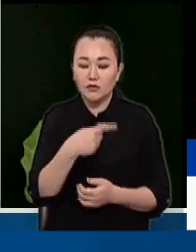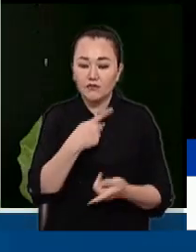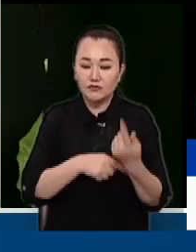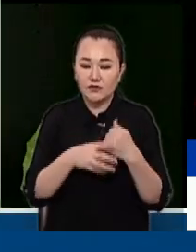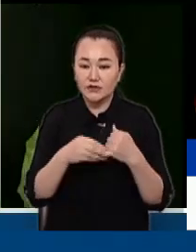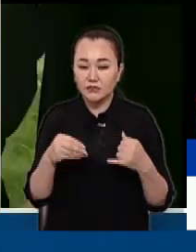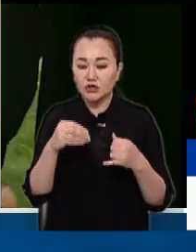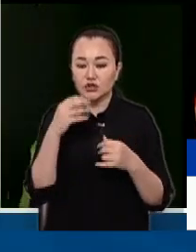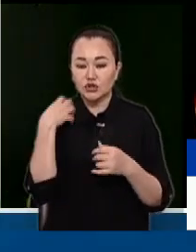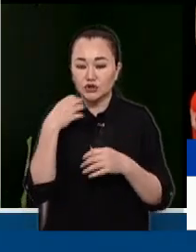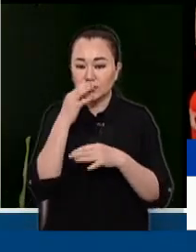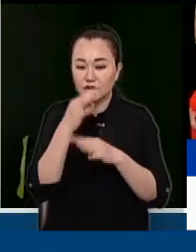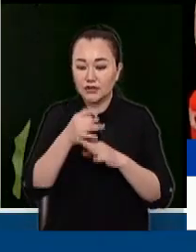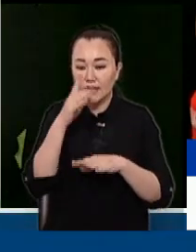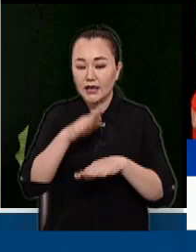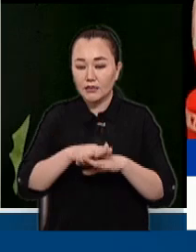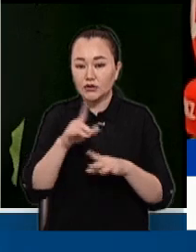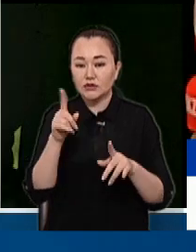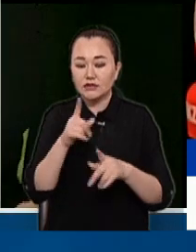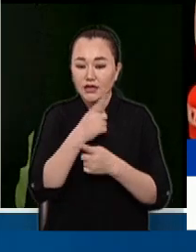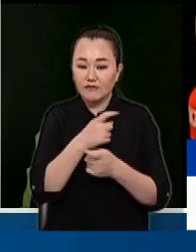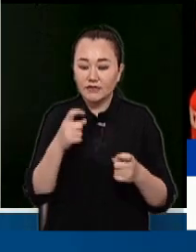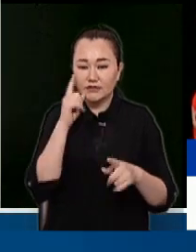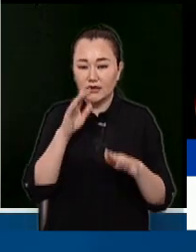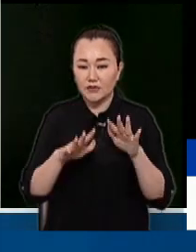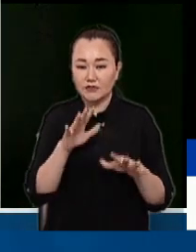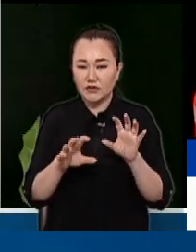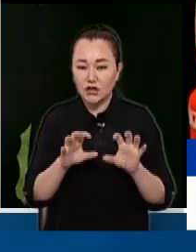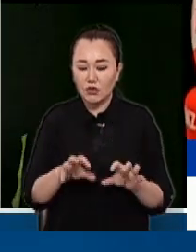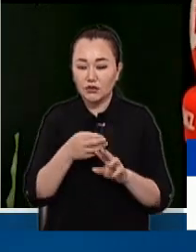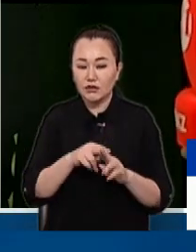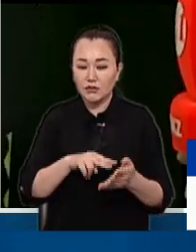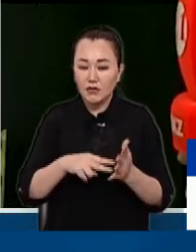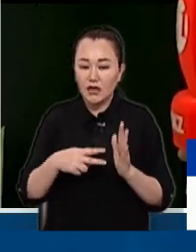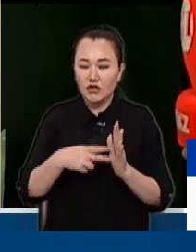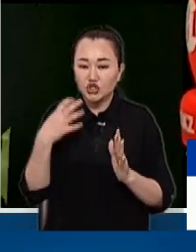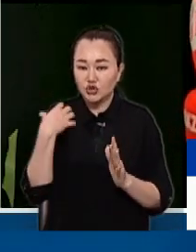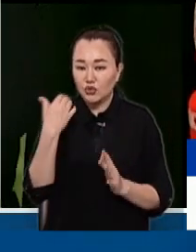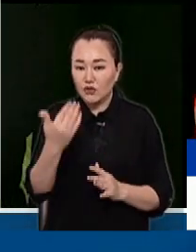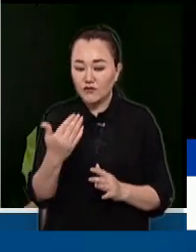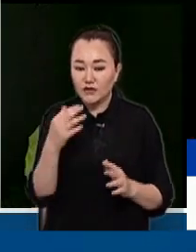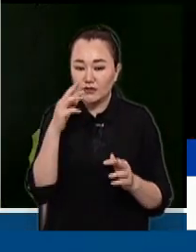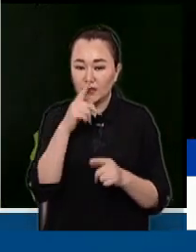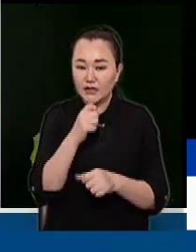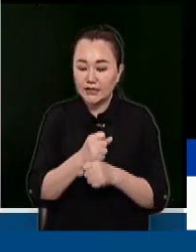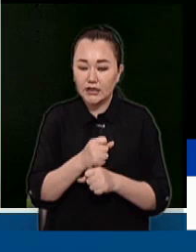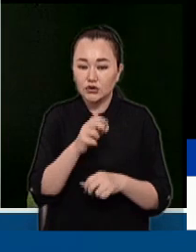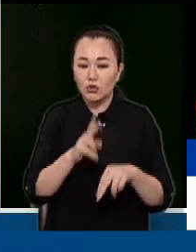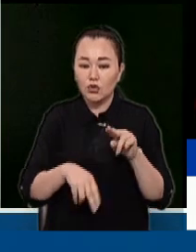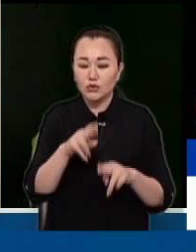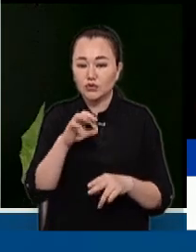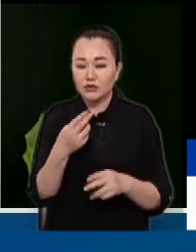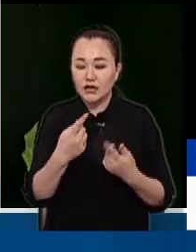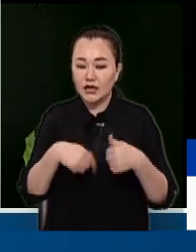земель сельчане высказали в акимате. Они заявили, что сомневаются в законности планов чиновников и уверены, что строить